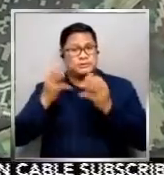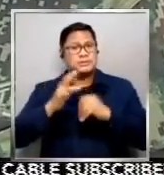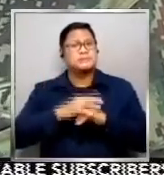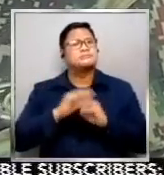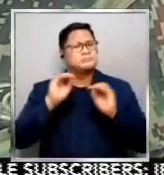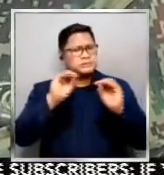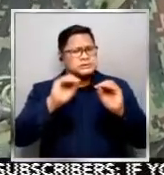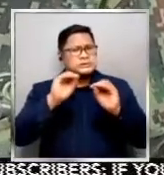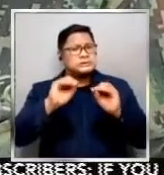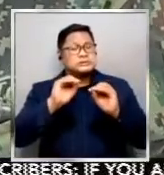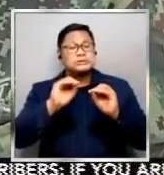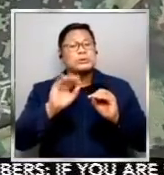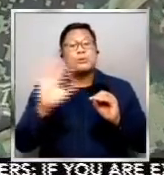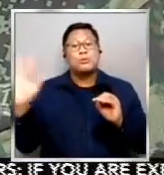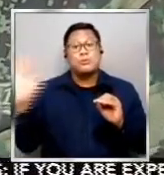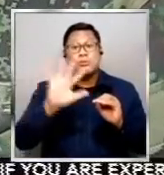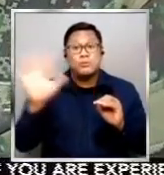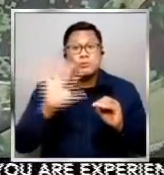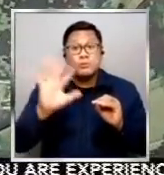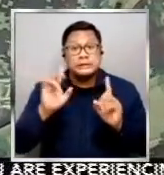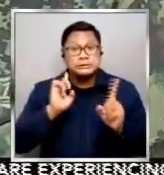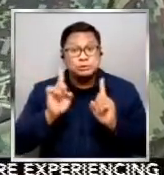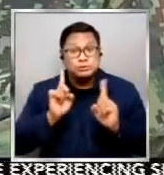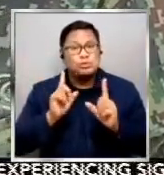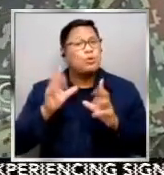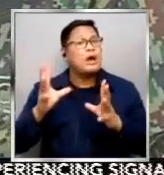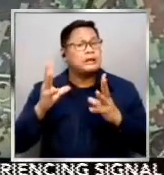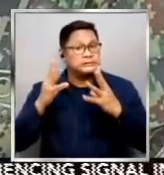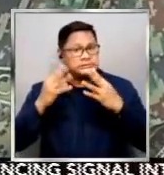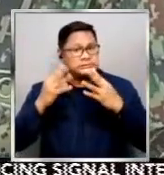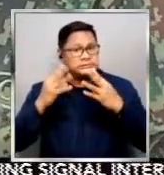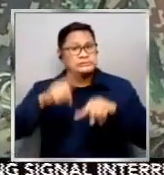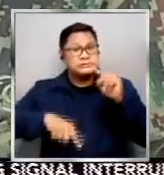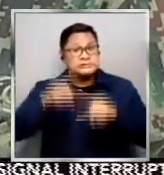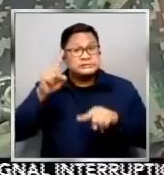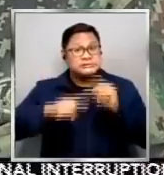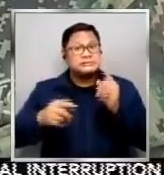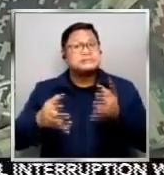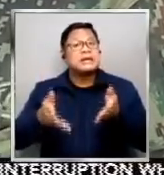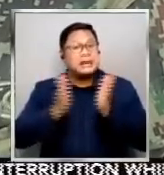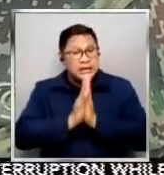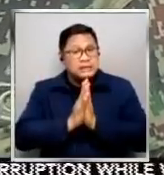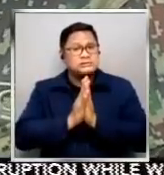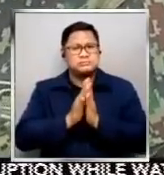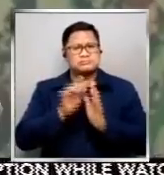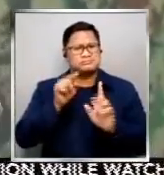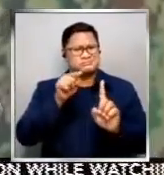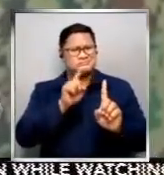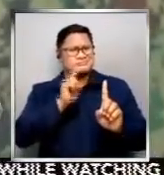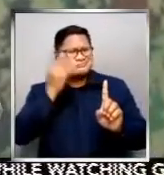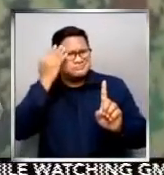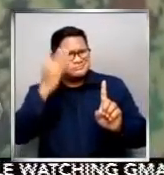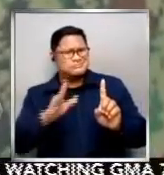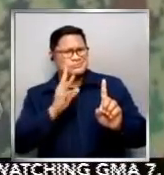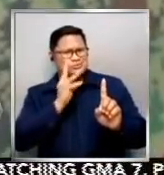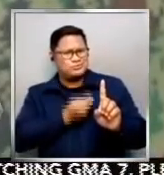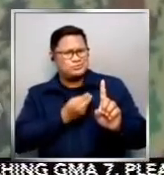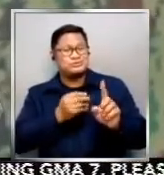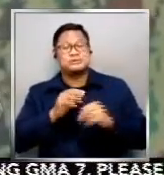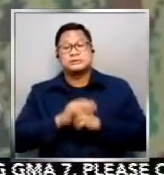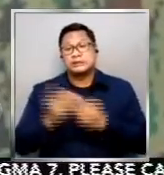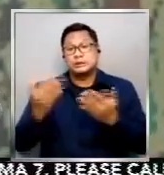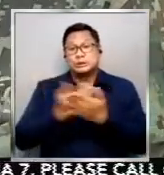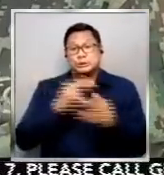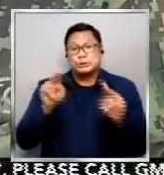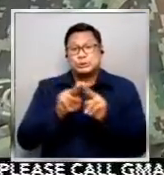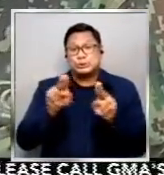huwag kumausap or huwag tumanggap ng mga friend requests na hindi naman po talaga nila kilala. Sa new normal po natin, ang